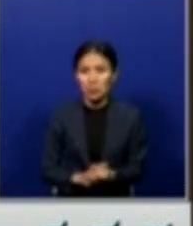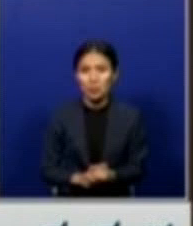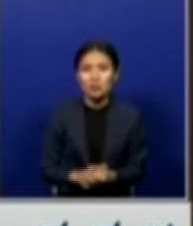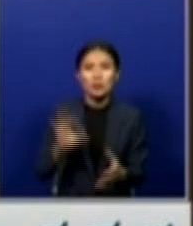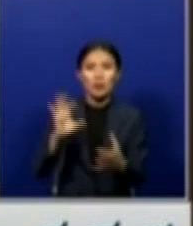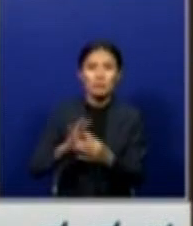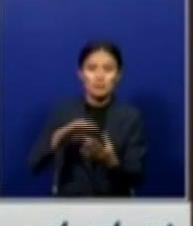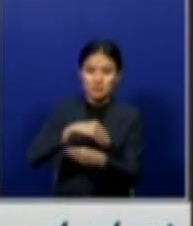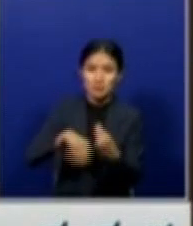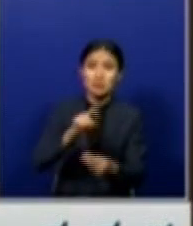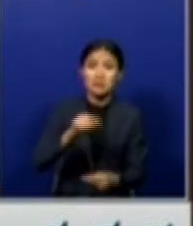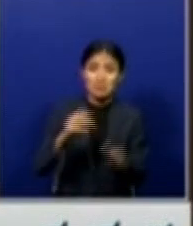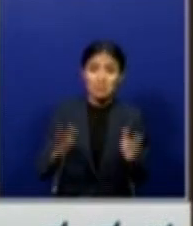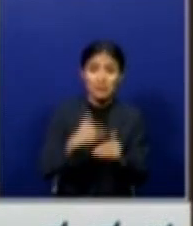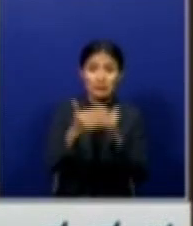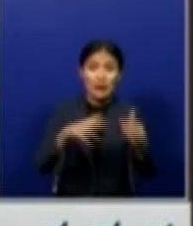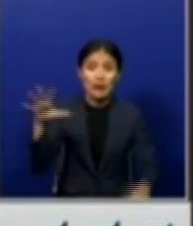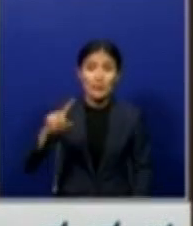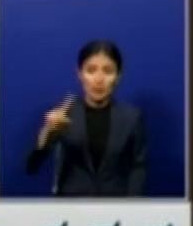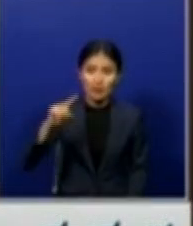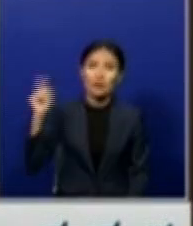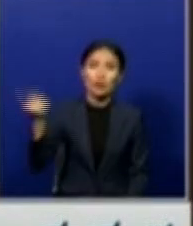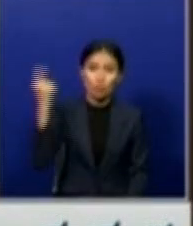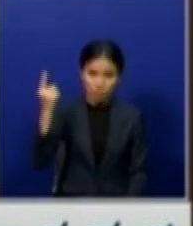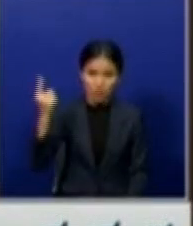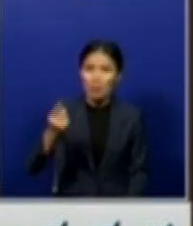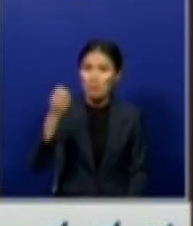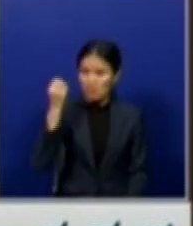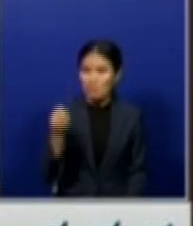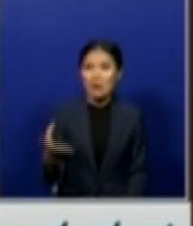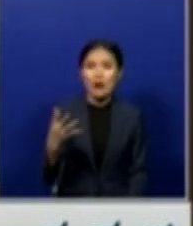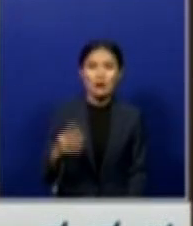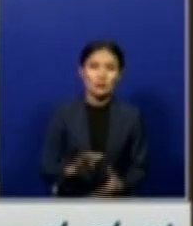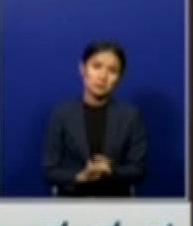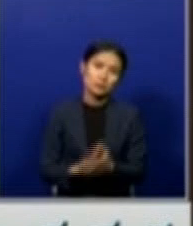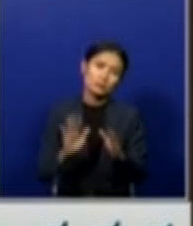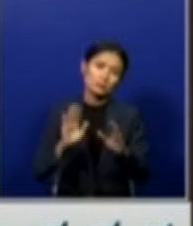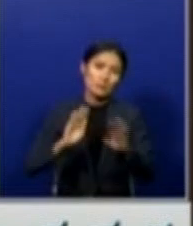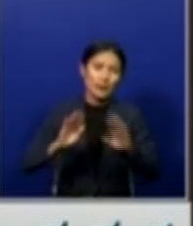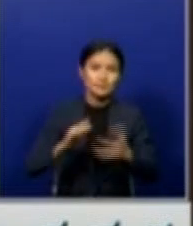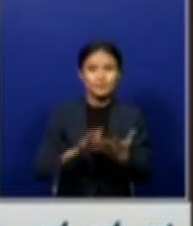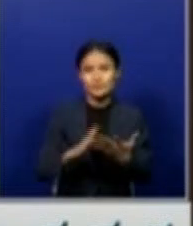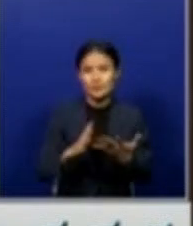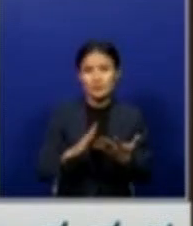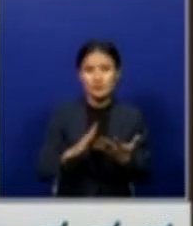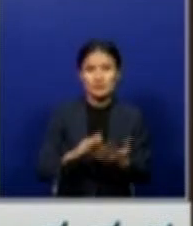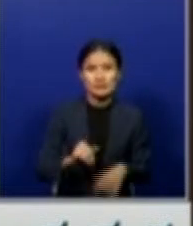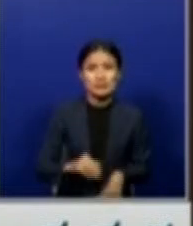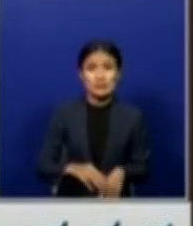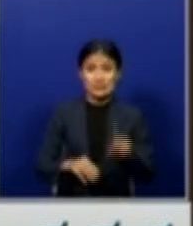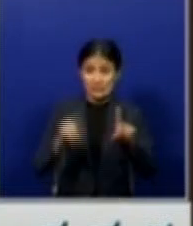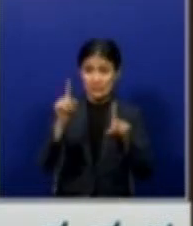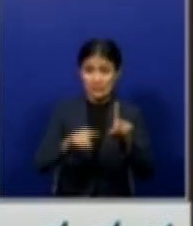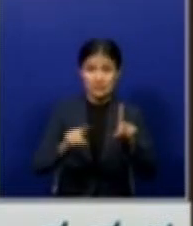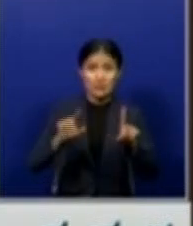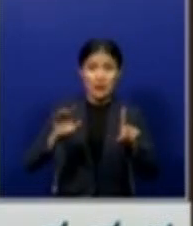ครับถึงประมาณ1/5ของ GDP ของประเทศไทยเนี่ยนะครับยึดโยงกับเรื่องของ